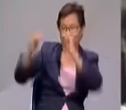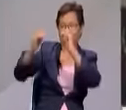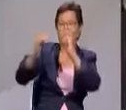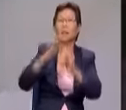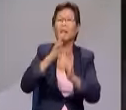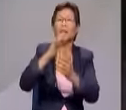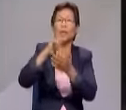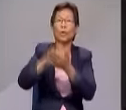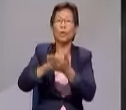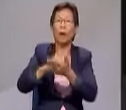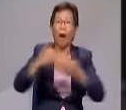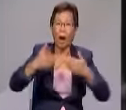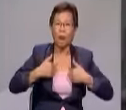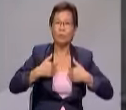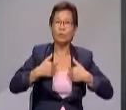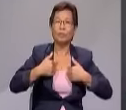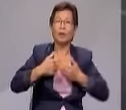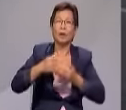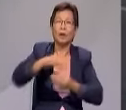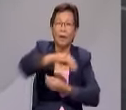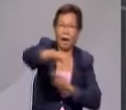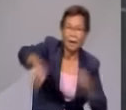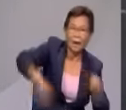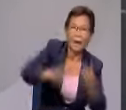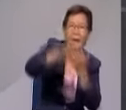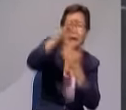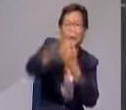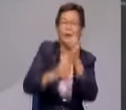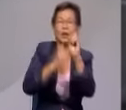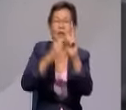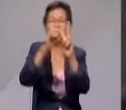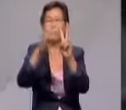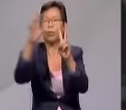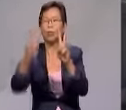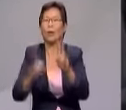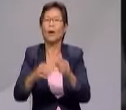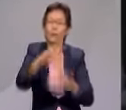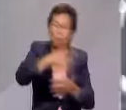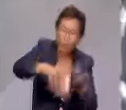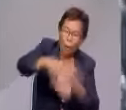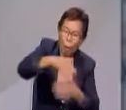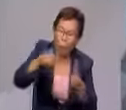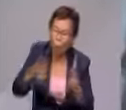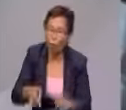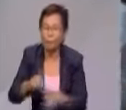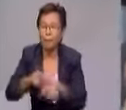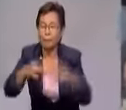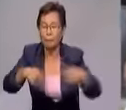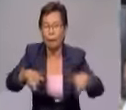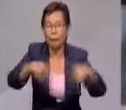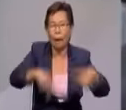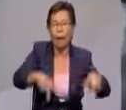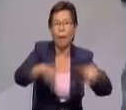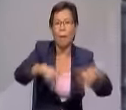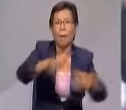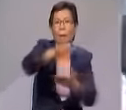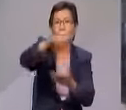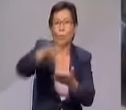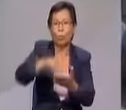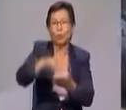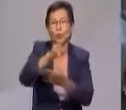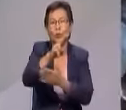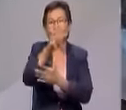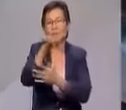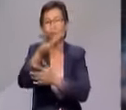berkata demikian selepas mengadakan sesi edaran kalender 2020 sambil menyantuni orang ramai di tapak pasar tani Pusat Transformasi Bandar